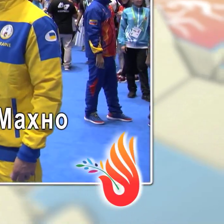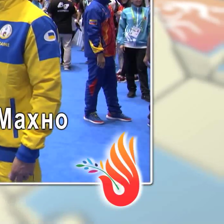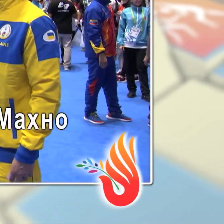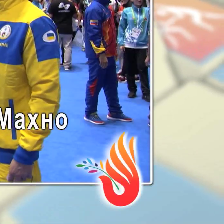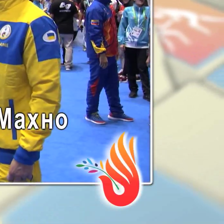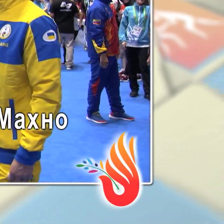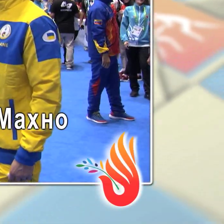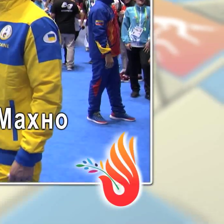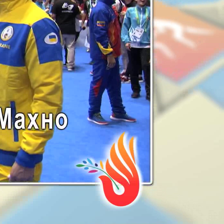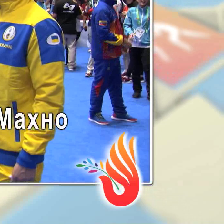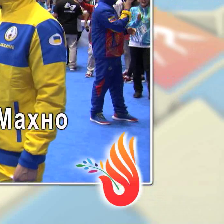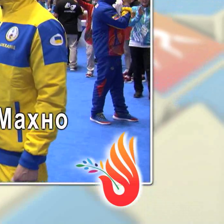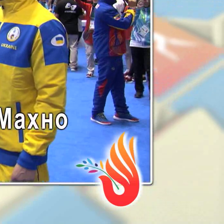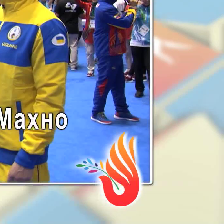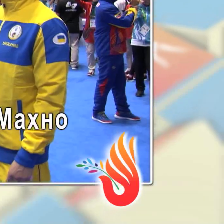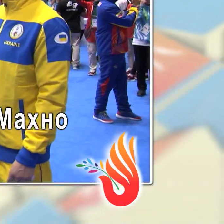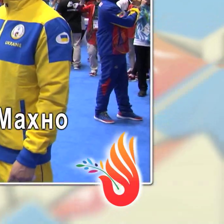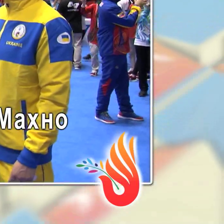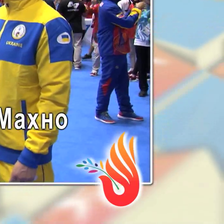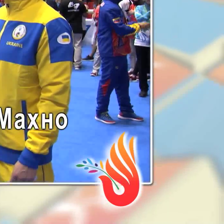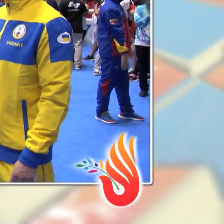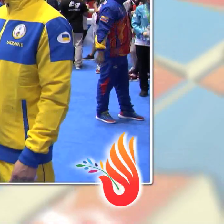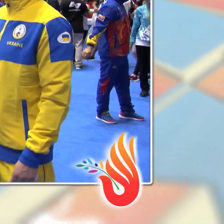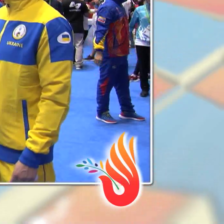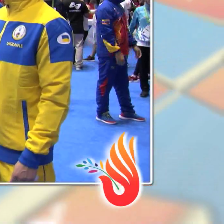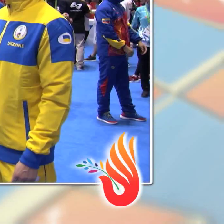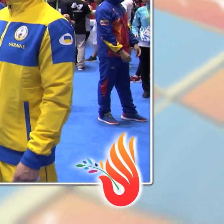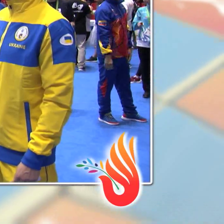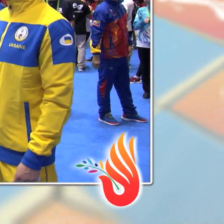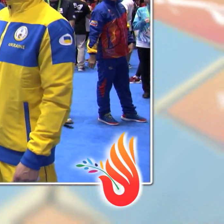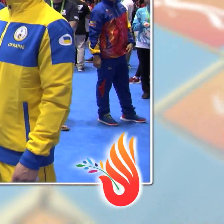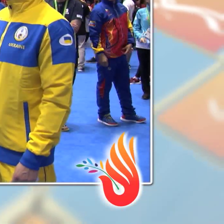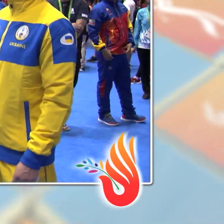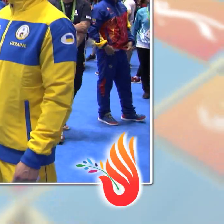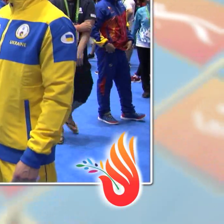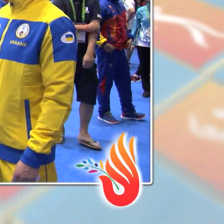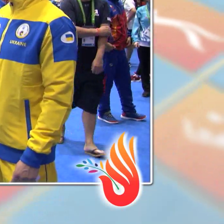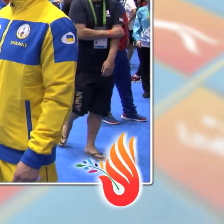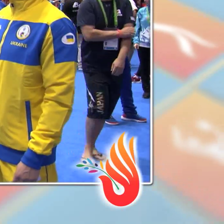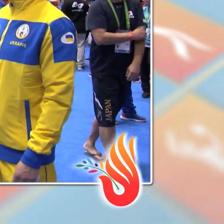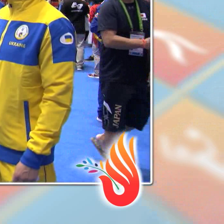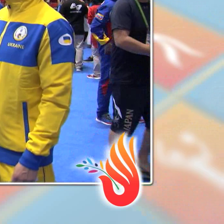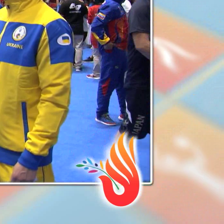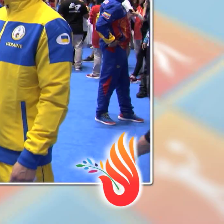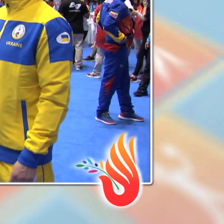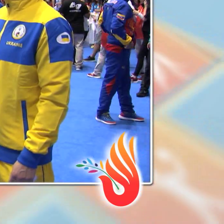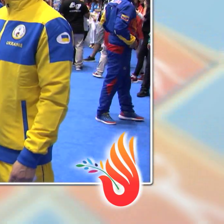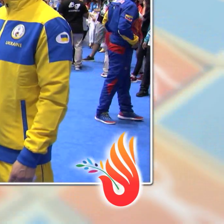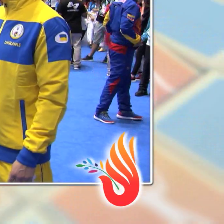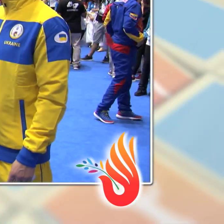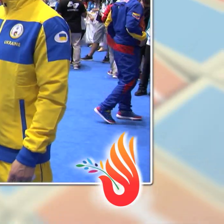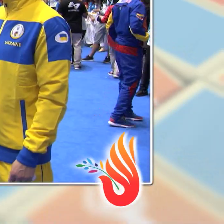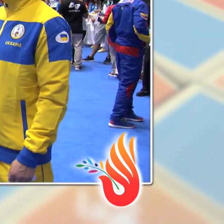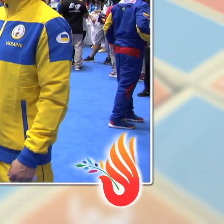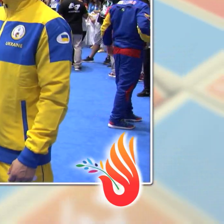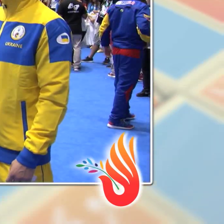Направду, я дуже хотів узяти золото, але судді не дали мені шансу, адже я маю розсічення. Бій зупинили і присвоїли мені срібло, хоча я